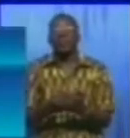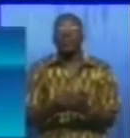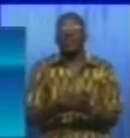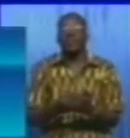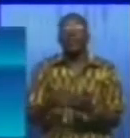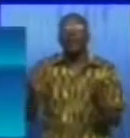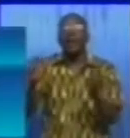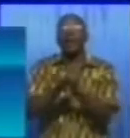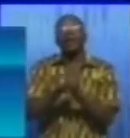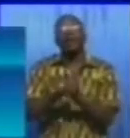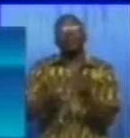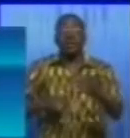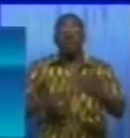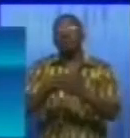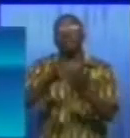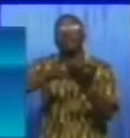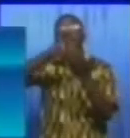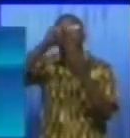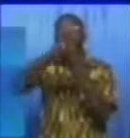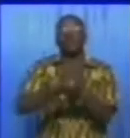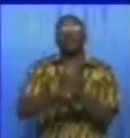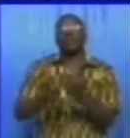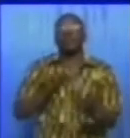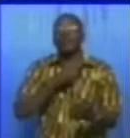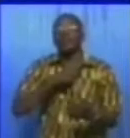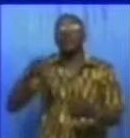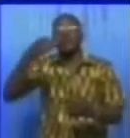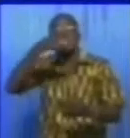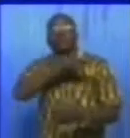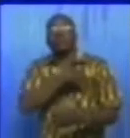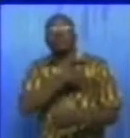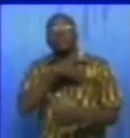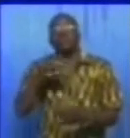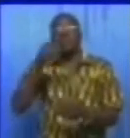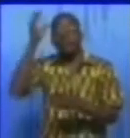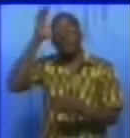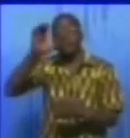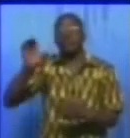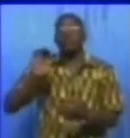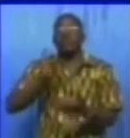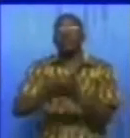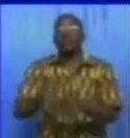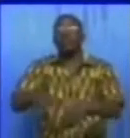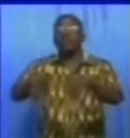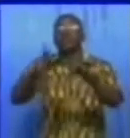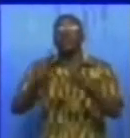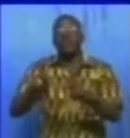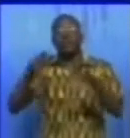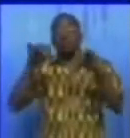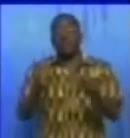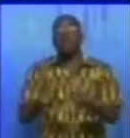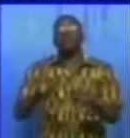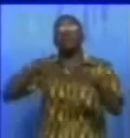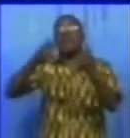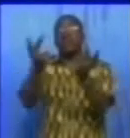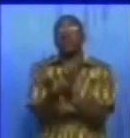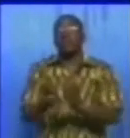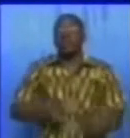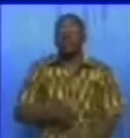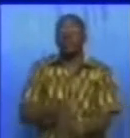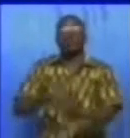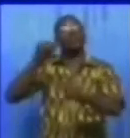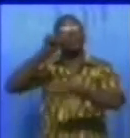Avec l'arrivée du projet, nous avons beaucoup bénéficié, car cela nous a permis de rester sur place pour continuer nos